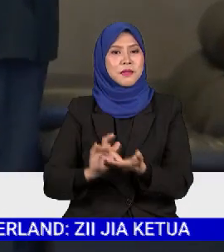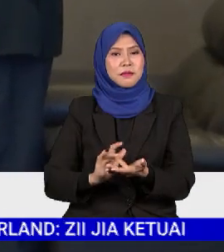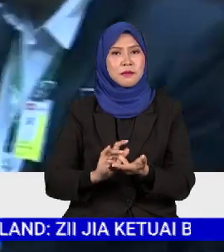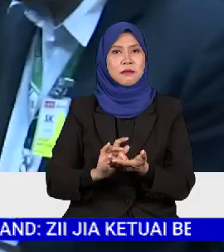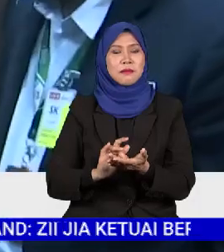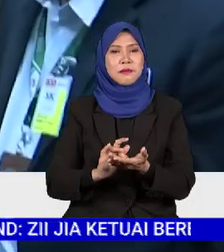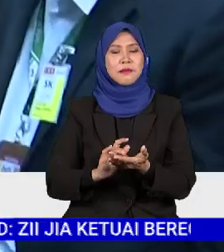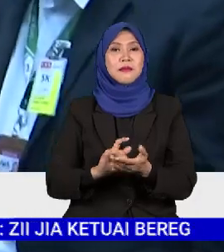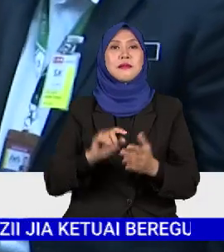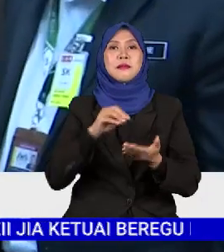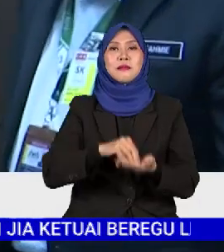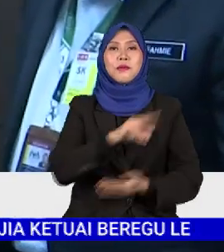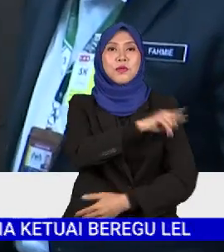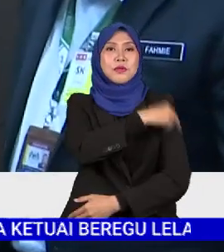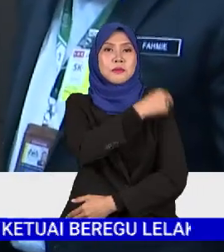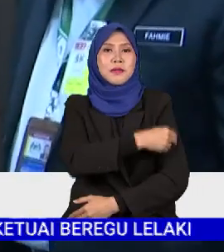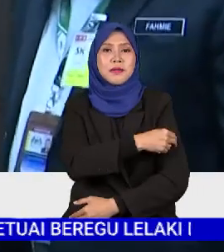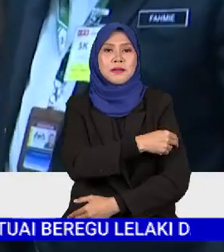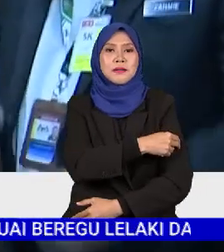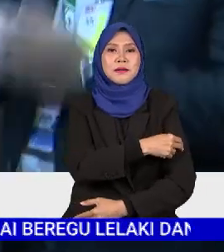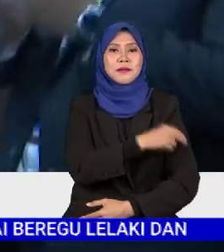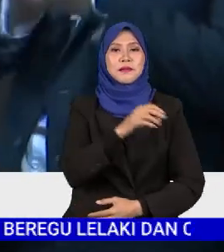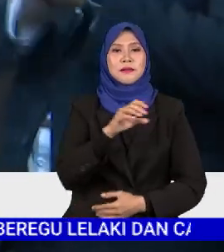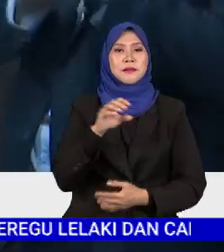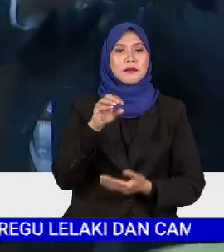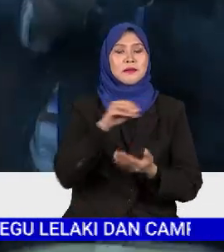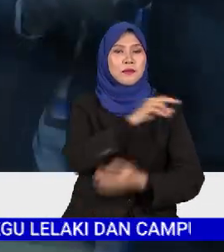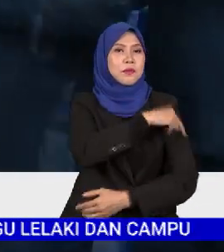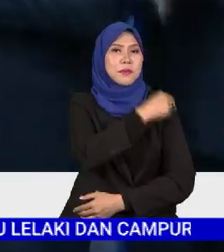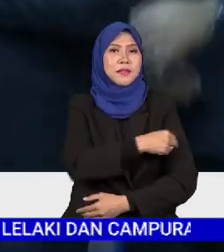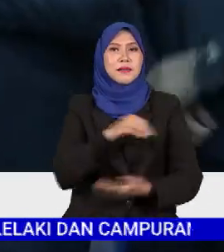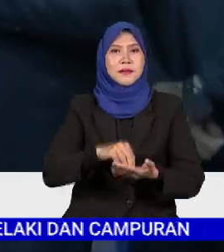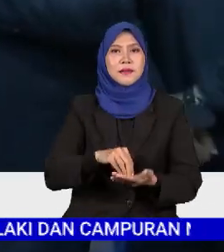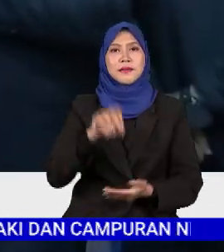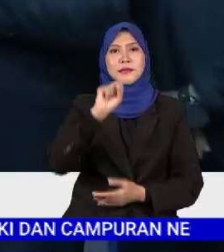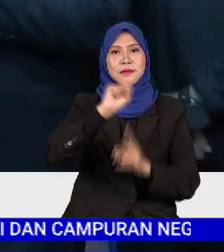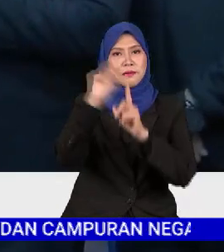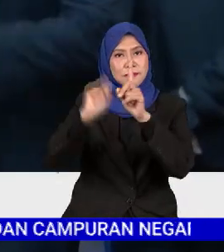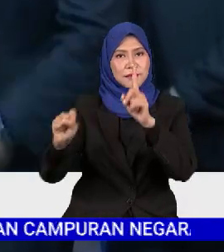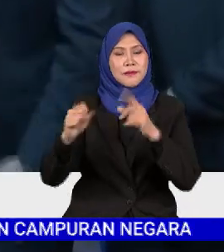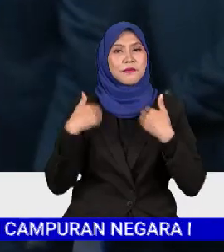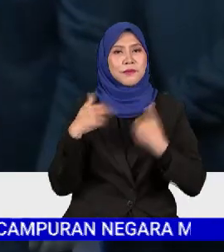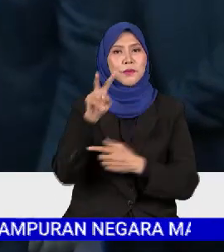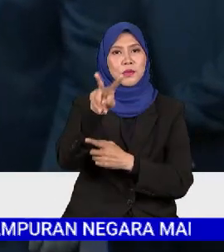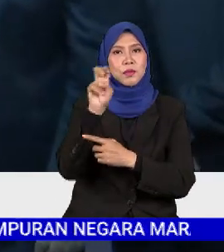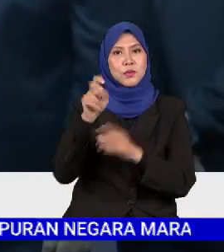AAIM berlangsung di Hospital Duchess of Kent di Sandakan. Disertai 200 peserta terdiri